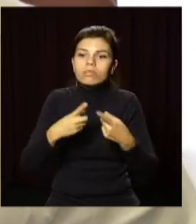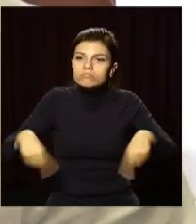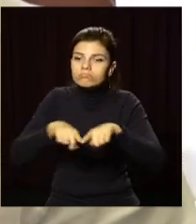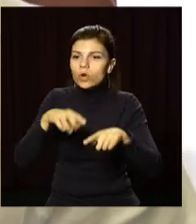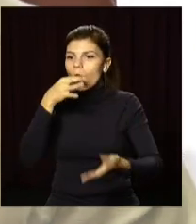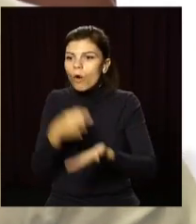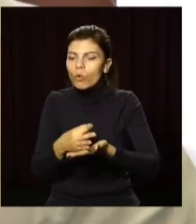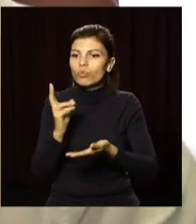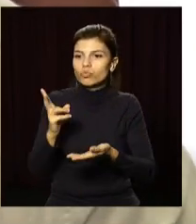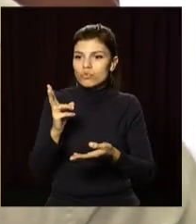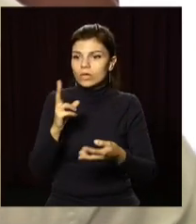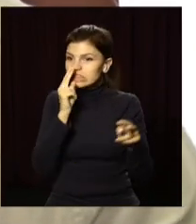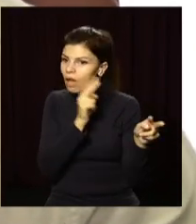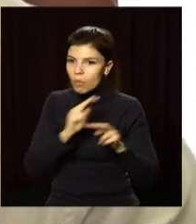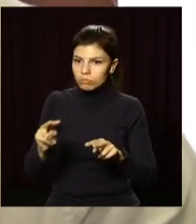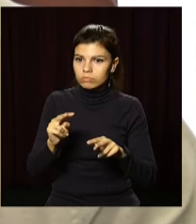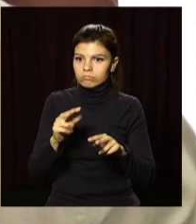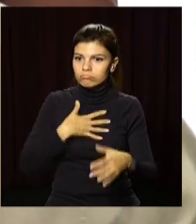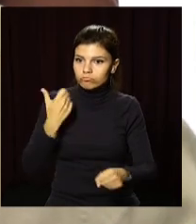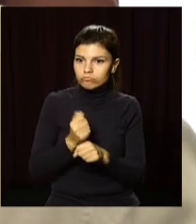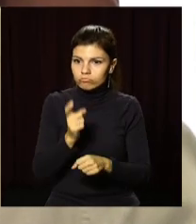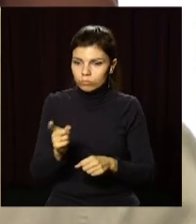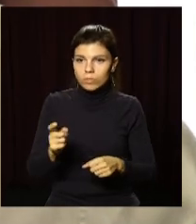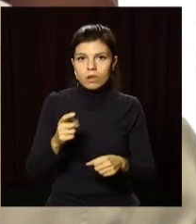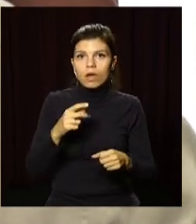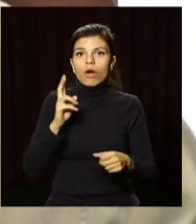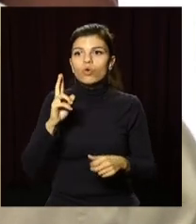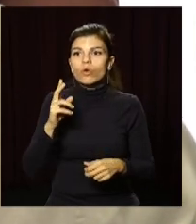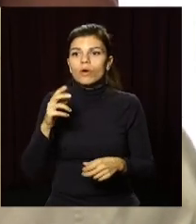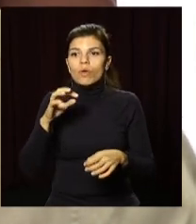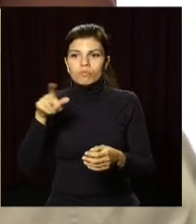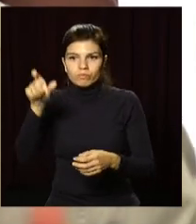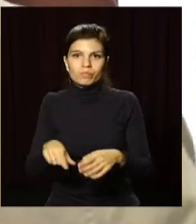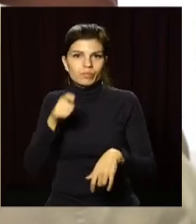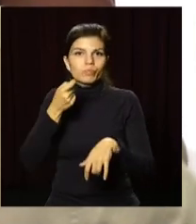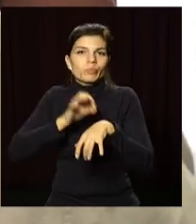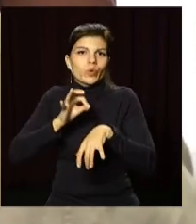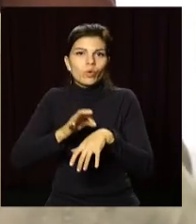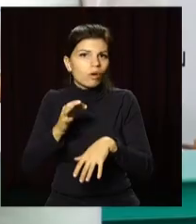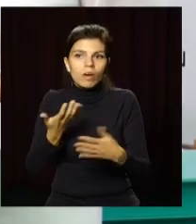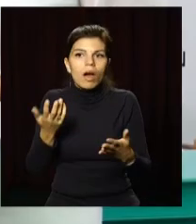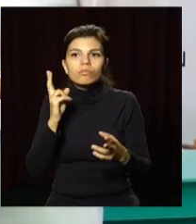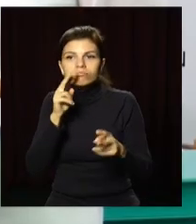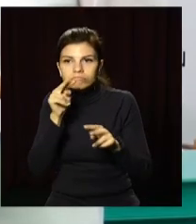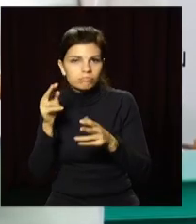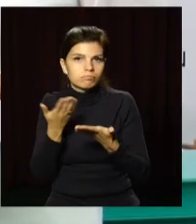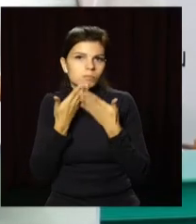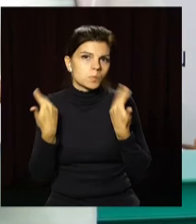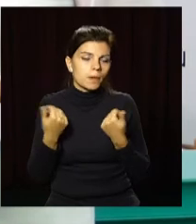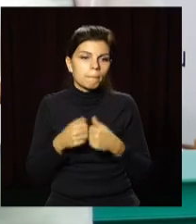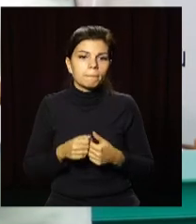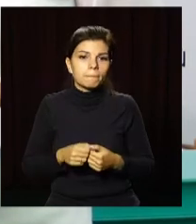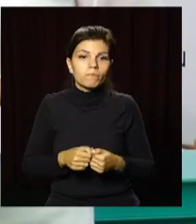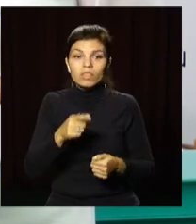за такими душевнобольными людьми и порядком в их доме, не существует. Патологічне